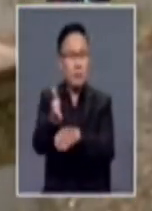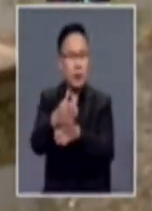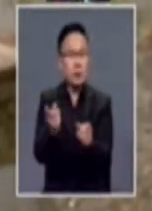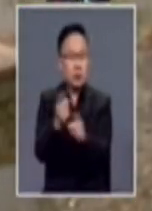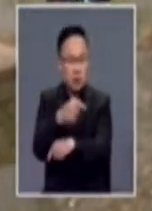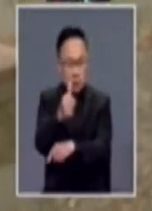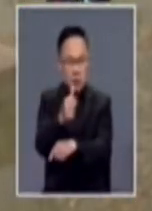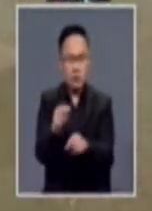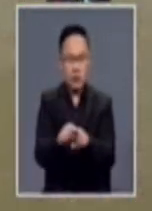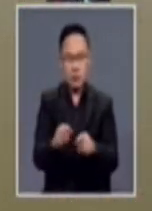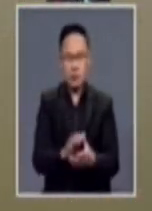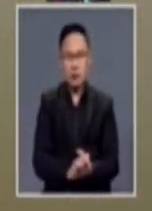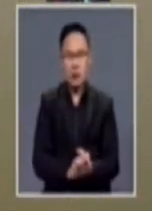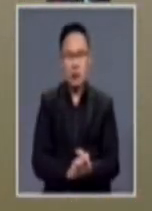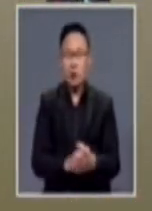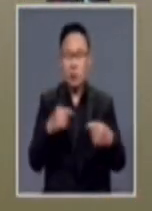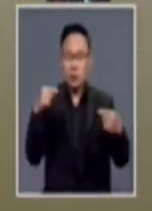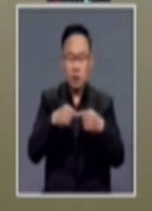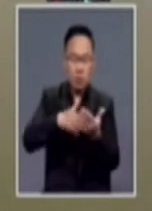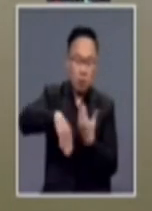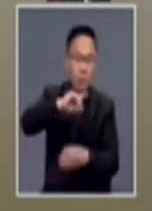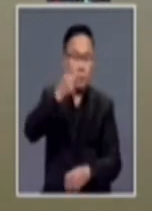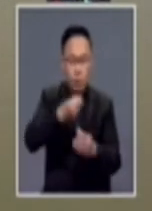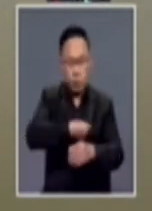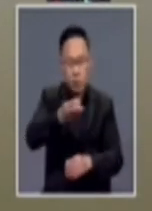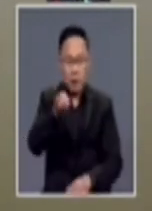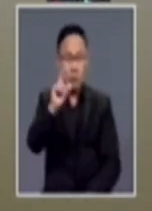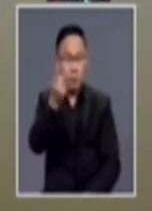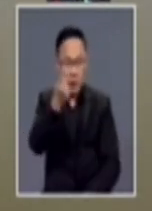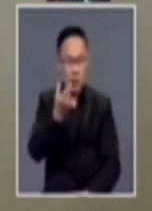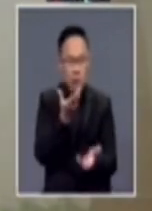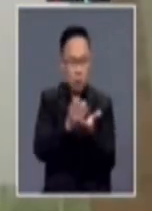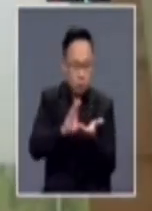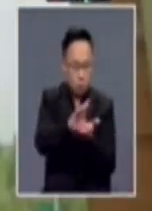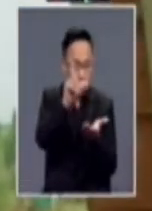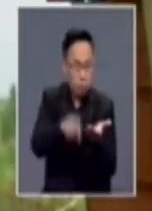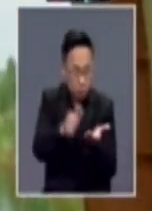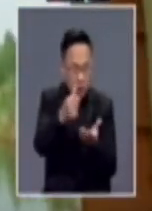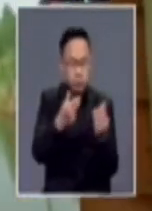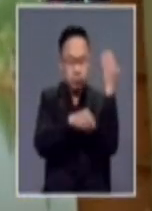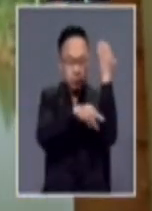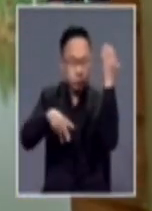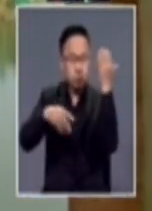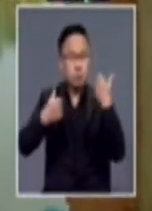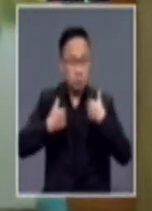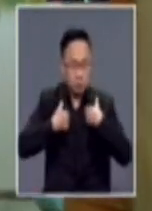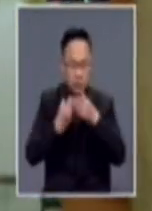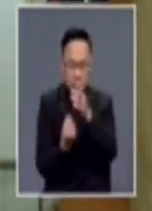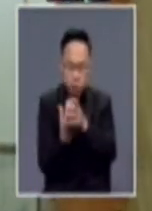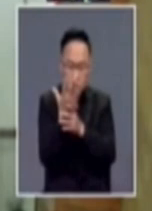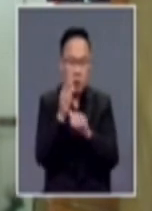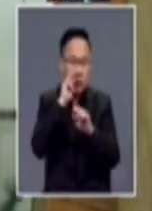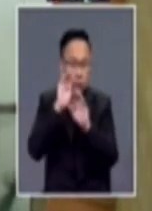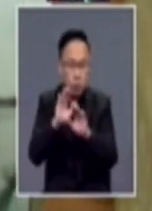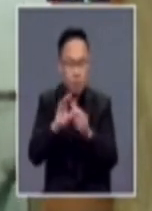ยนอกจากนี้เมื่อถึงฤดูเพาะปลูกอีกครั้งยังช่วยลดต้นทุนการผลิตลงไปจากปุ๋ยธรรมชาติที่เกิดขึ้นระหว่างมีการ